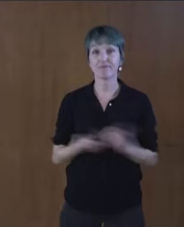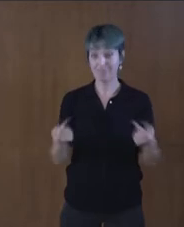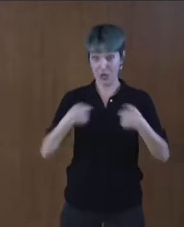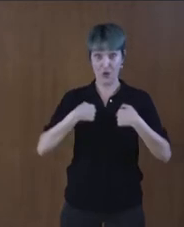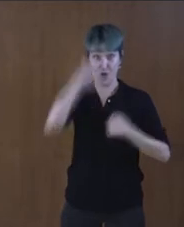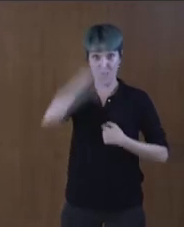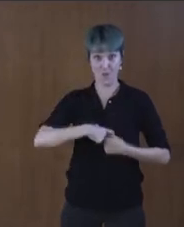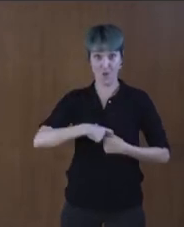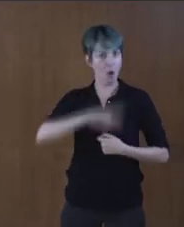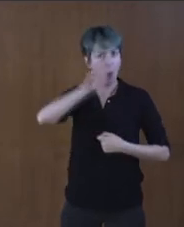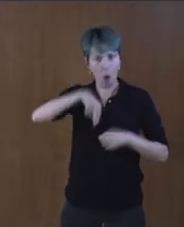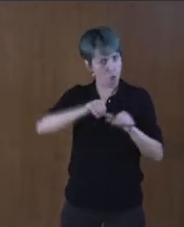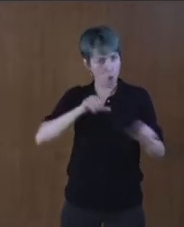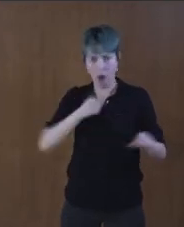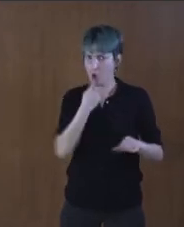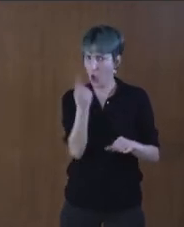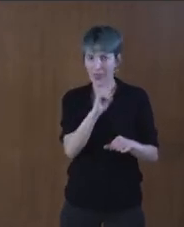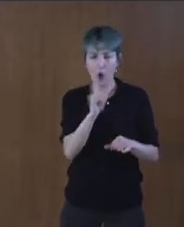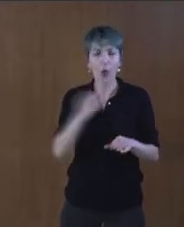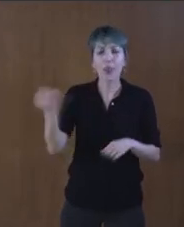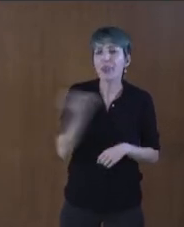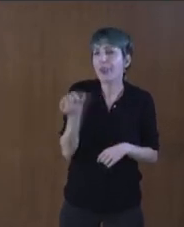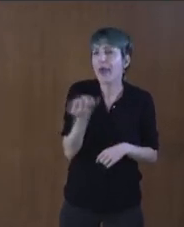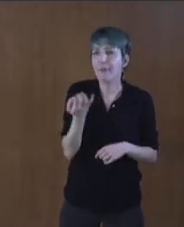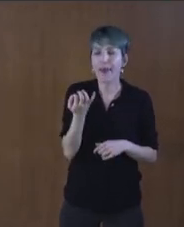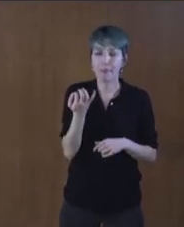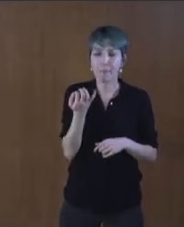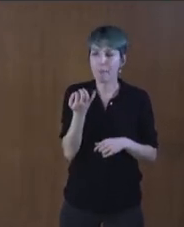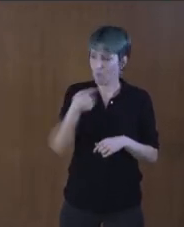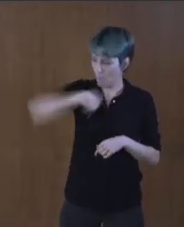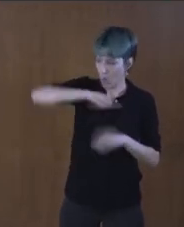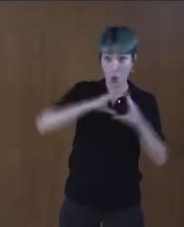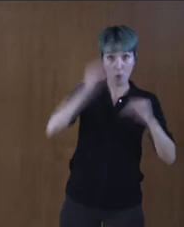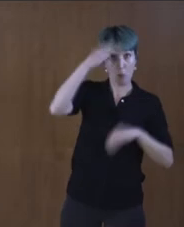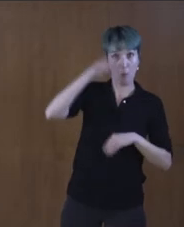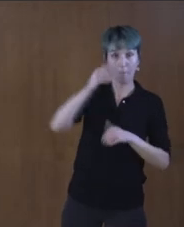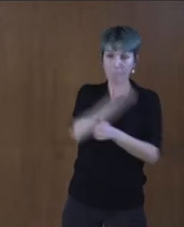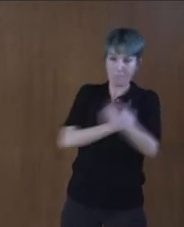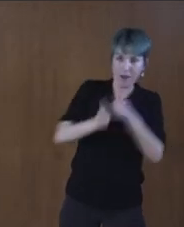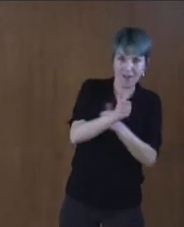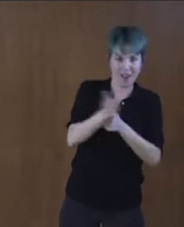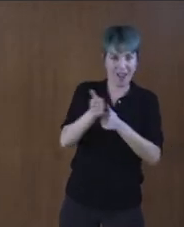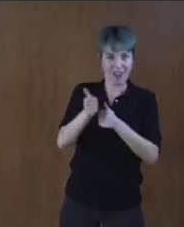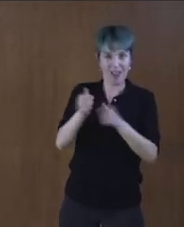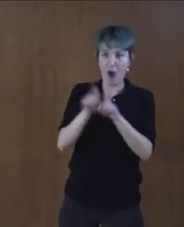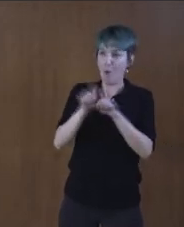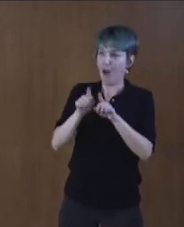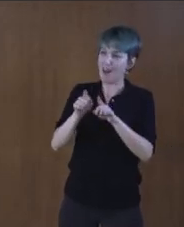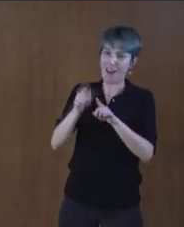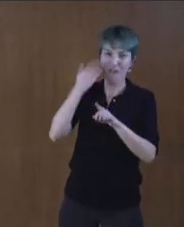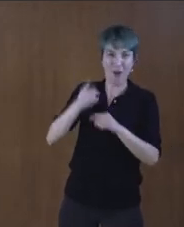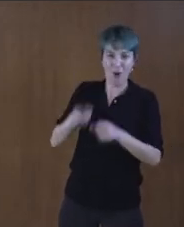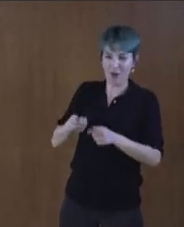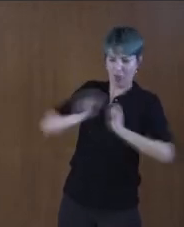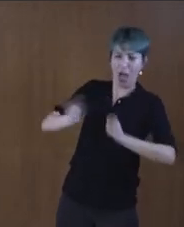Jo mai no he dit que hàgim de tenir cap preferència ni privilegi. Al contrari,